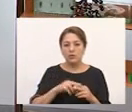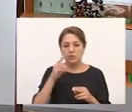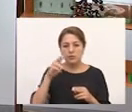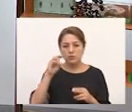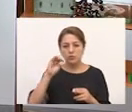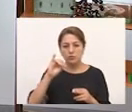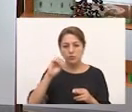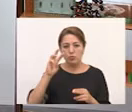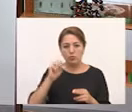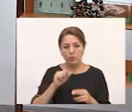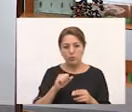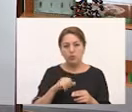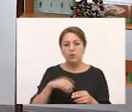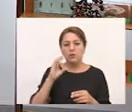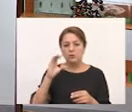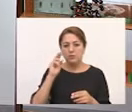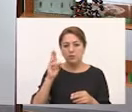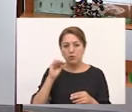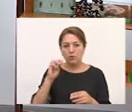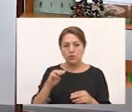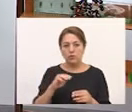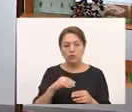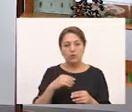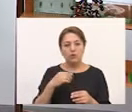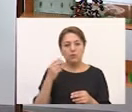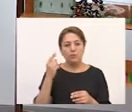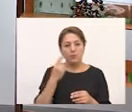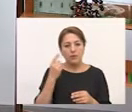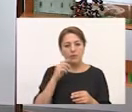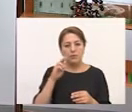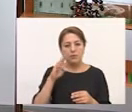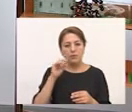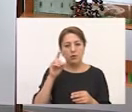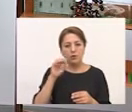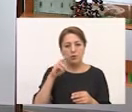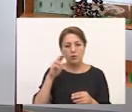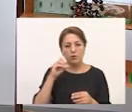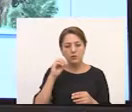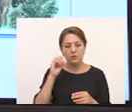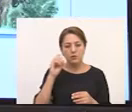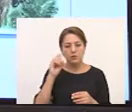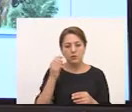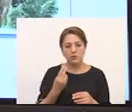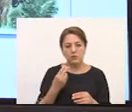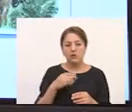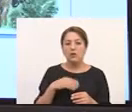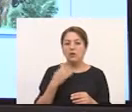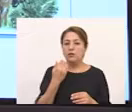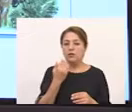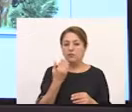мушкетеров». Это Вальтер Скотт, первопроходец, с его доблестным рыцарем Айвенго. И вы